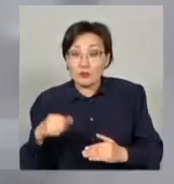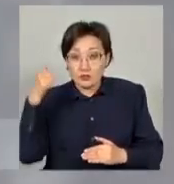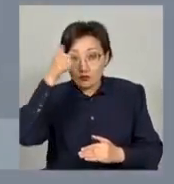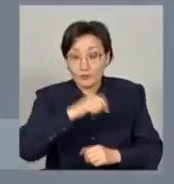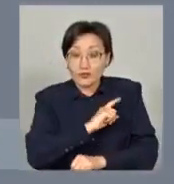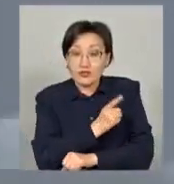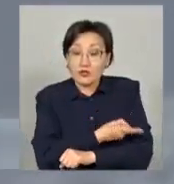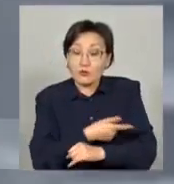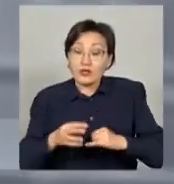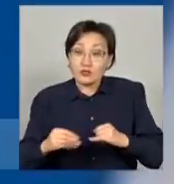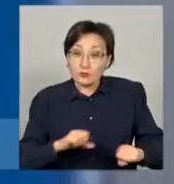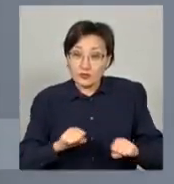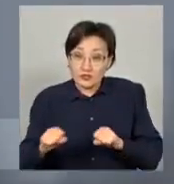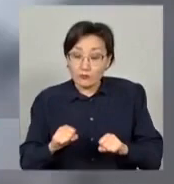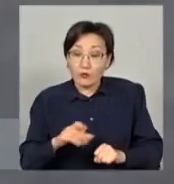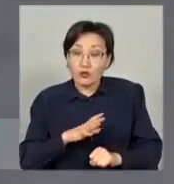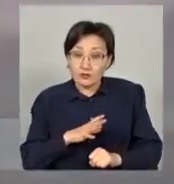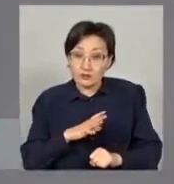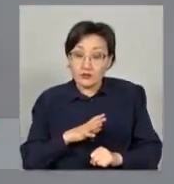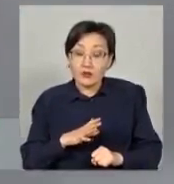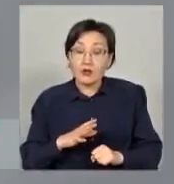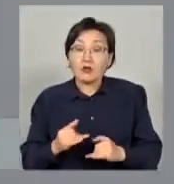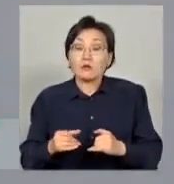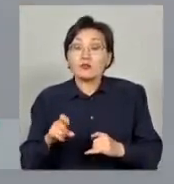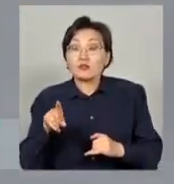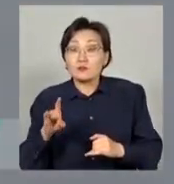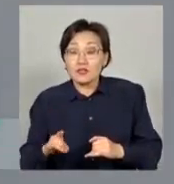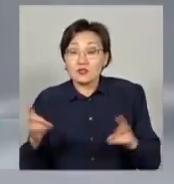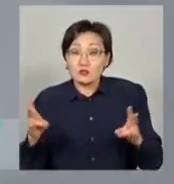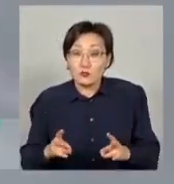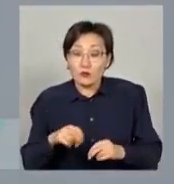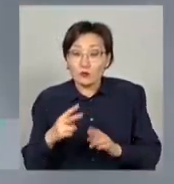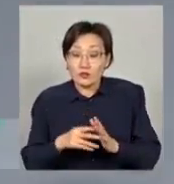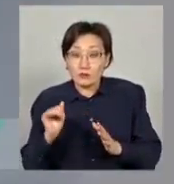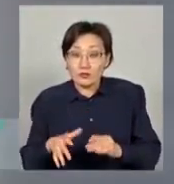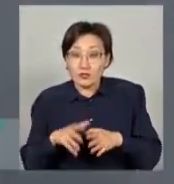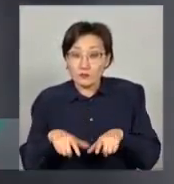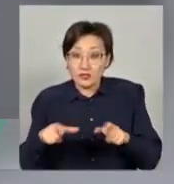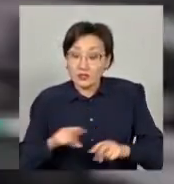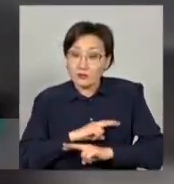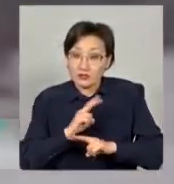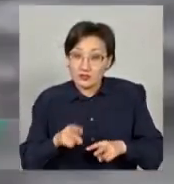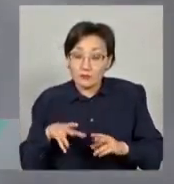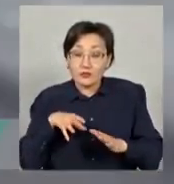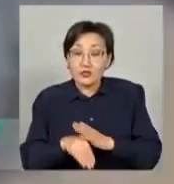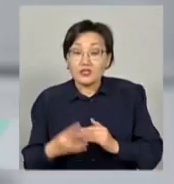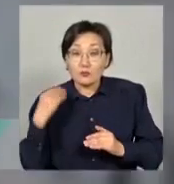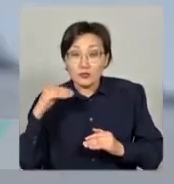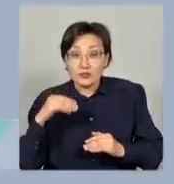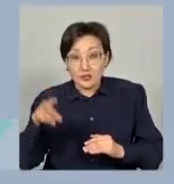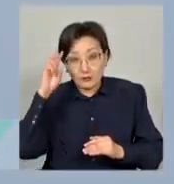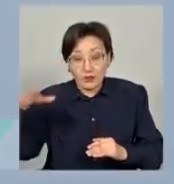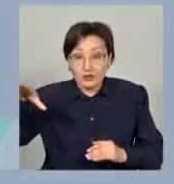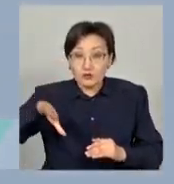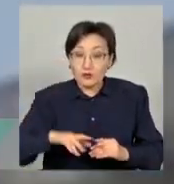қуаты күшті 7.6 балдық жер сілкінісі болған еді. Измирдегі апаттан 17 мыңын астам адам қаза тапқан. Әсіресе Түркияның таулы